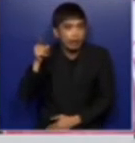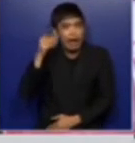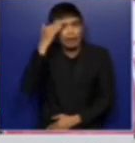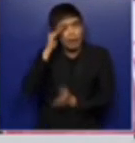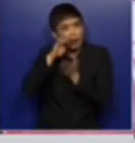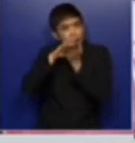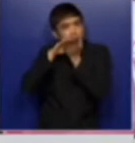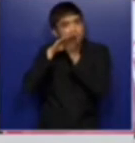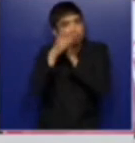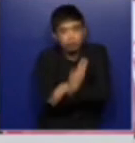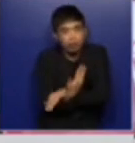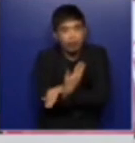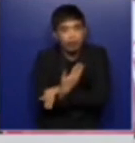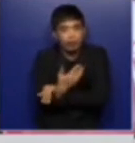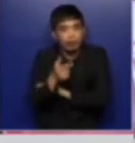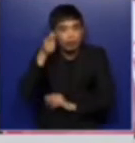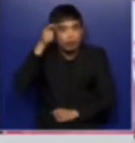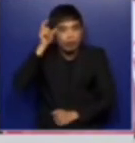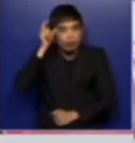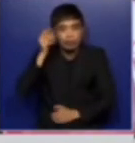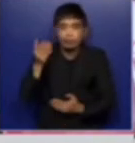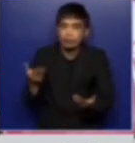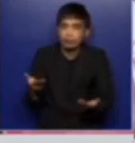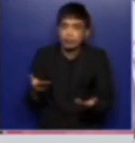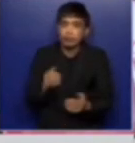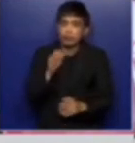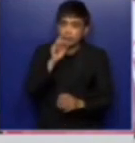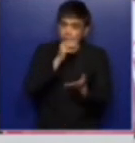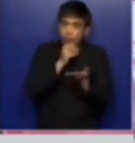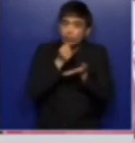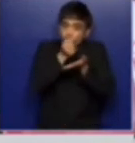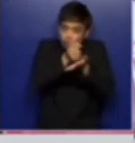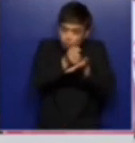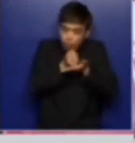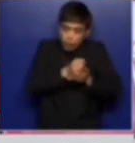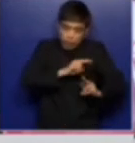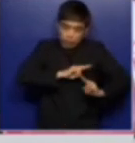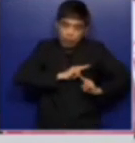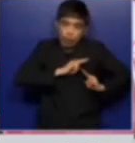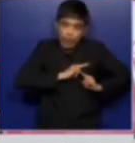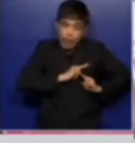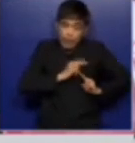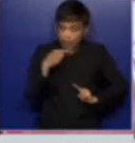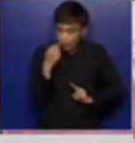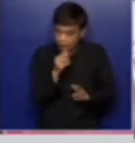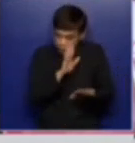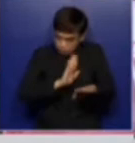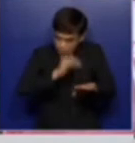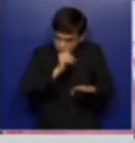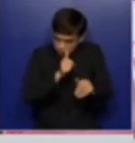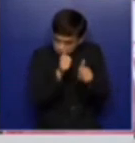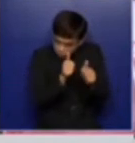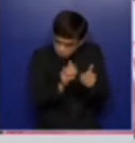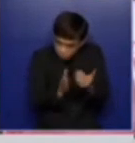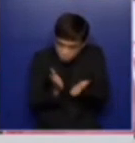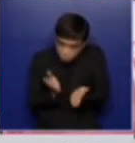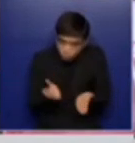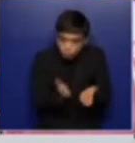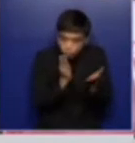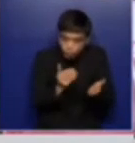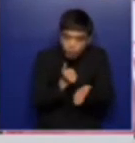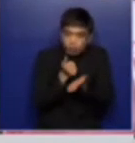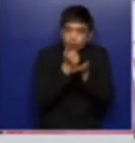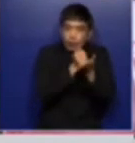นี้ดังนั้นการพึ่งตนเองอุดหนุนส่งเสริมคนเก่งให้เขาทำงานให้บ้